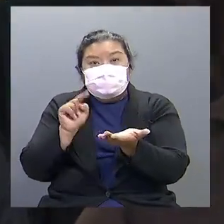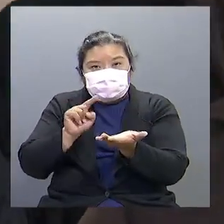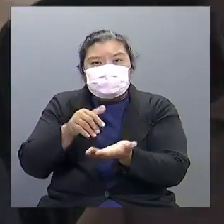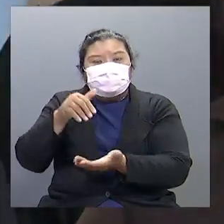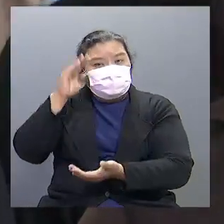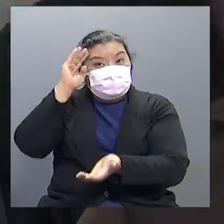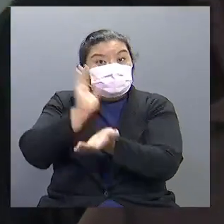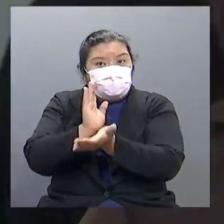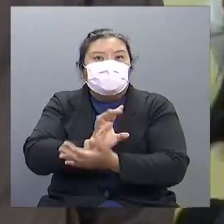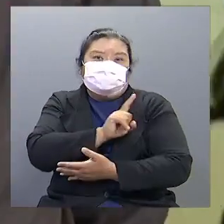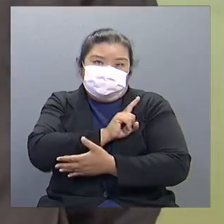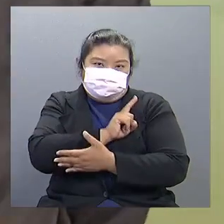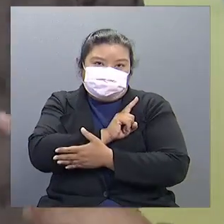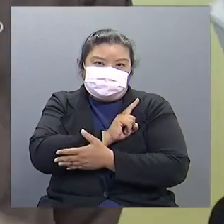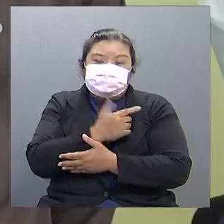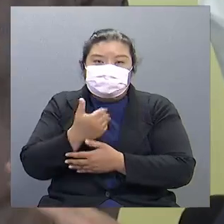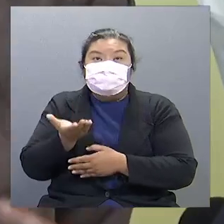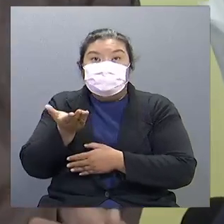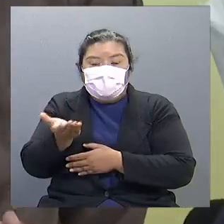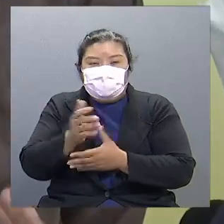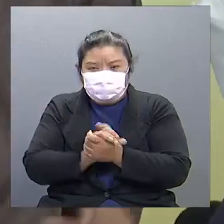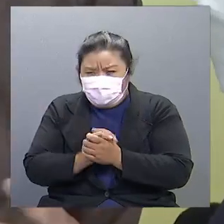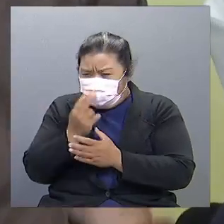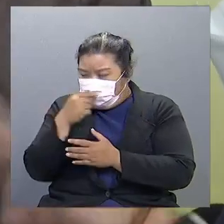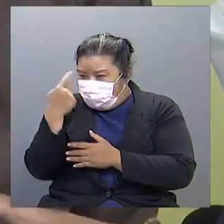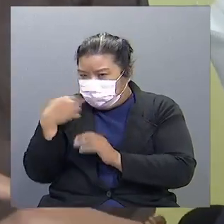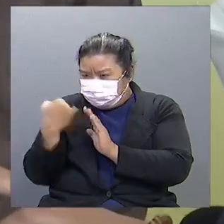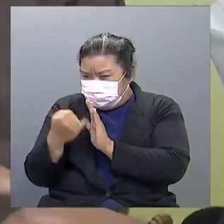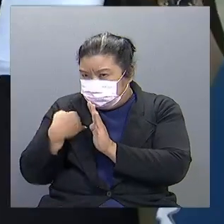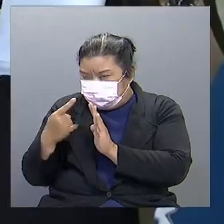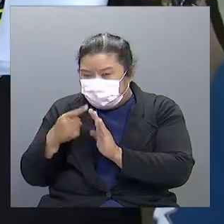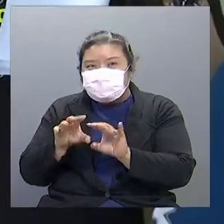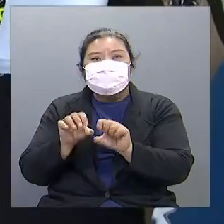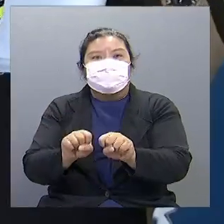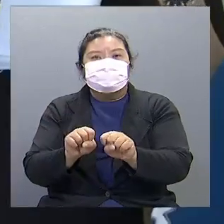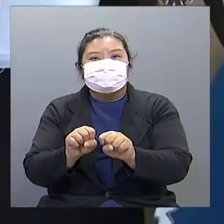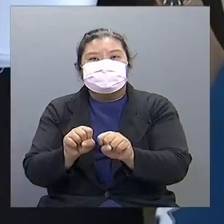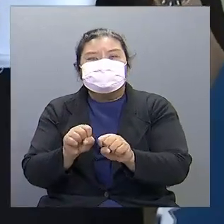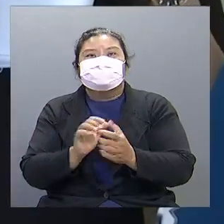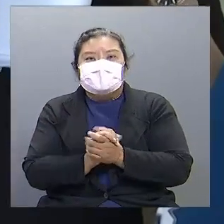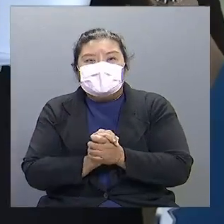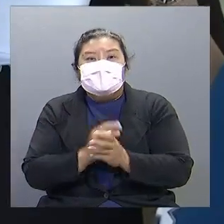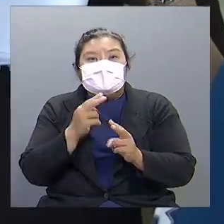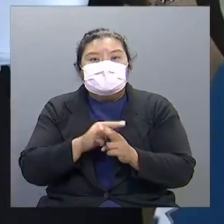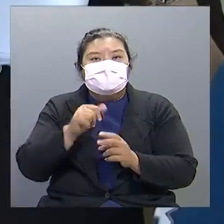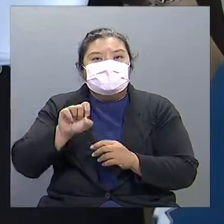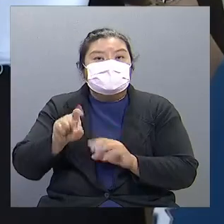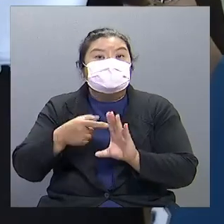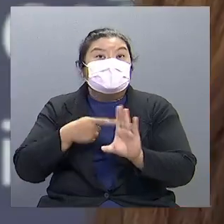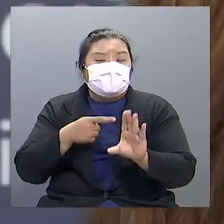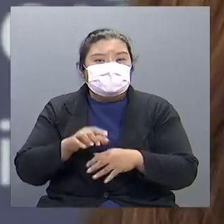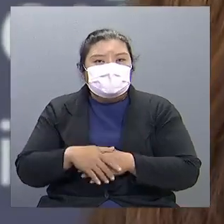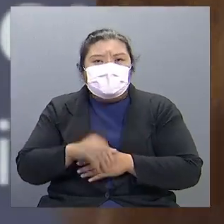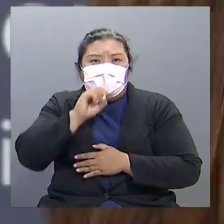ดชอบและขอให้เร่งรัดติดตามผู้ที่ถูกกล่าวหามาดำเนินคดีนะคะนายไพศาลยังเปิดเผยด้วยว่าได้ตรวจสอบไปยังศิ